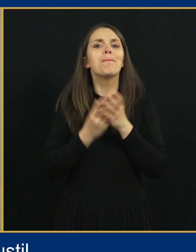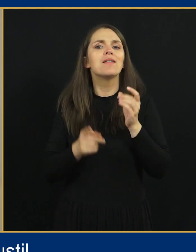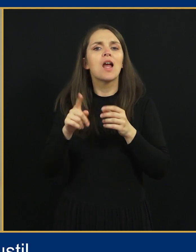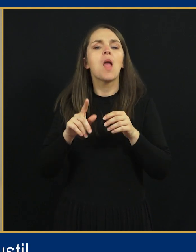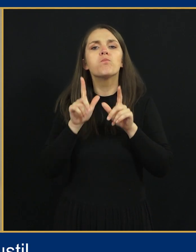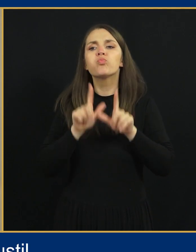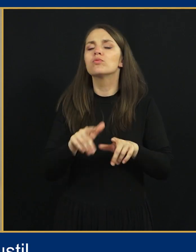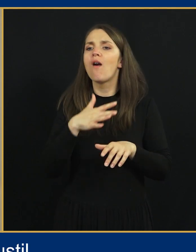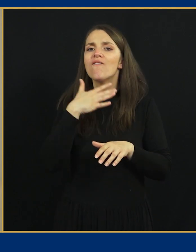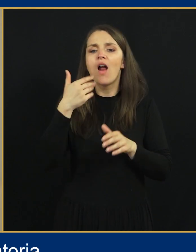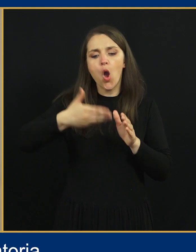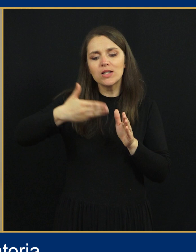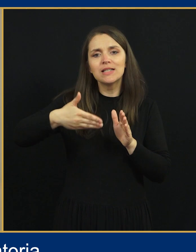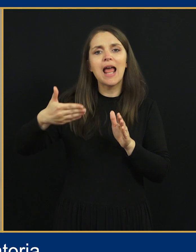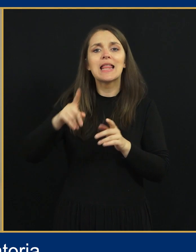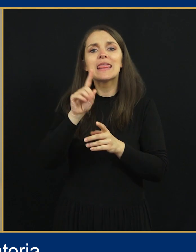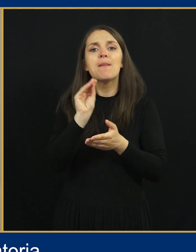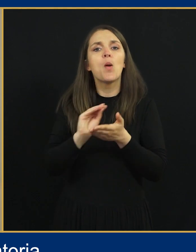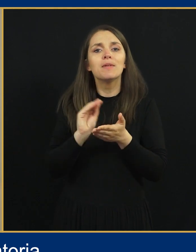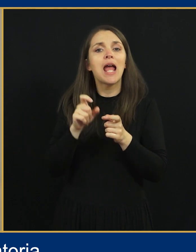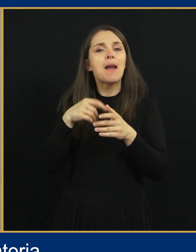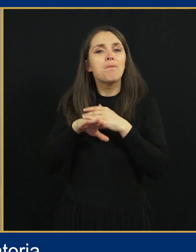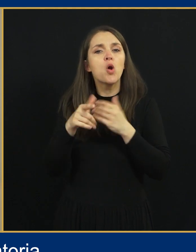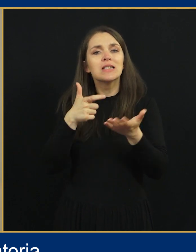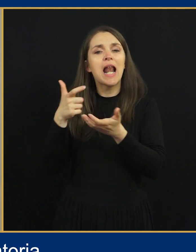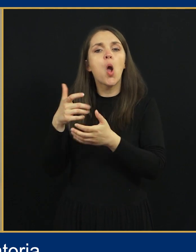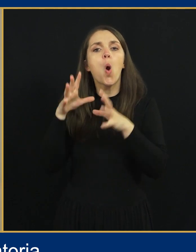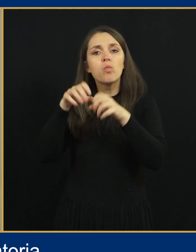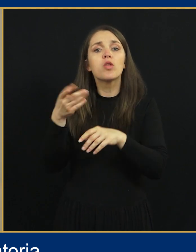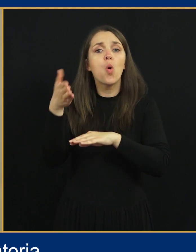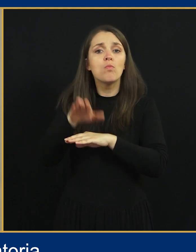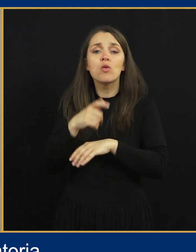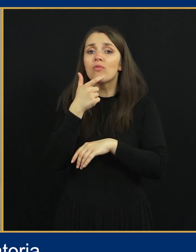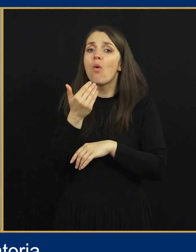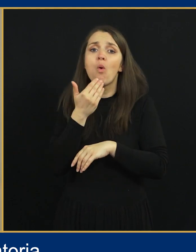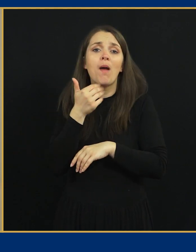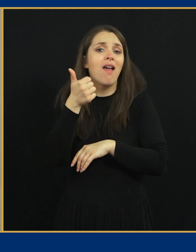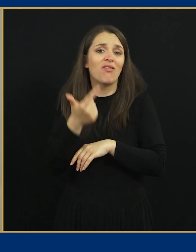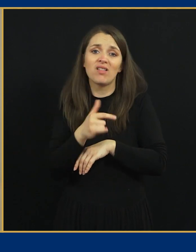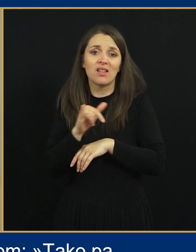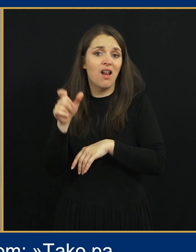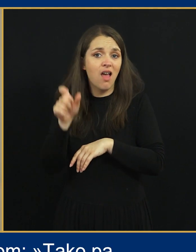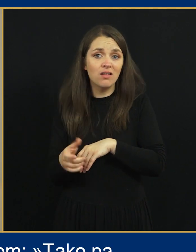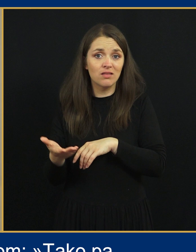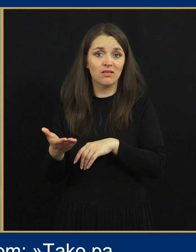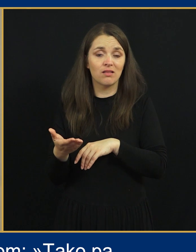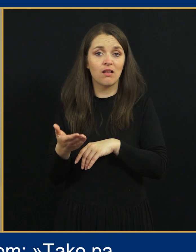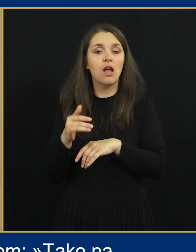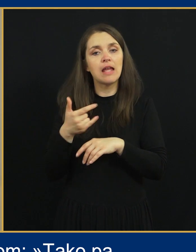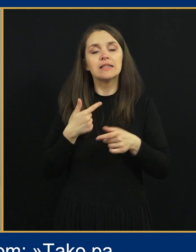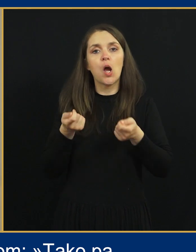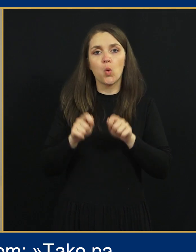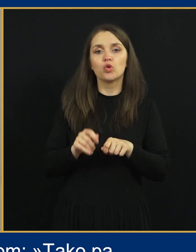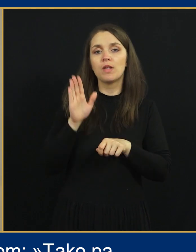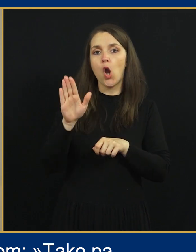strani nepopisanih, ker je pod streli okupatorja umrl star komaj 21 let. Naj zaključim z njegovim